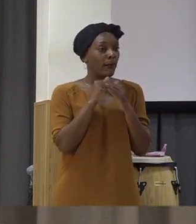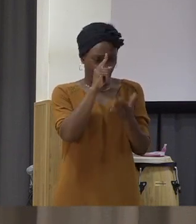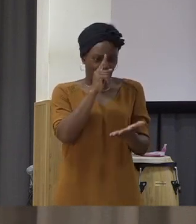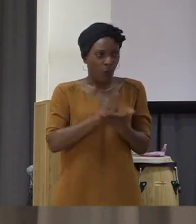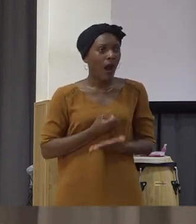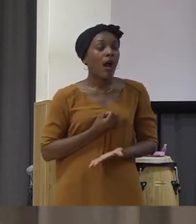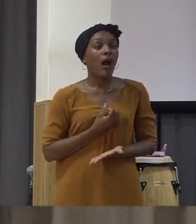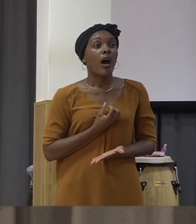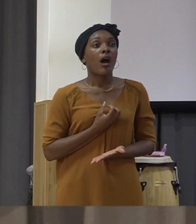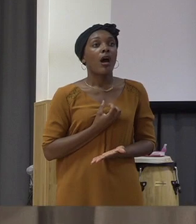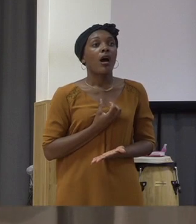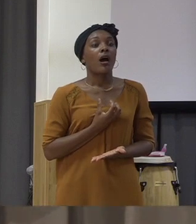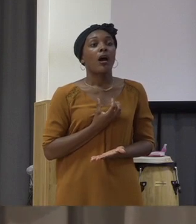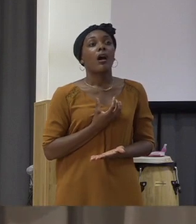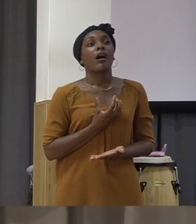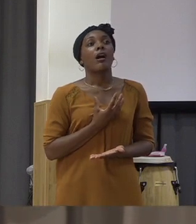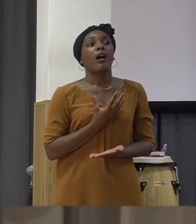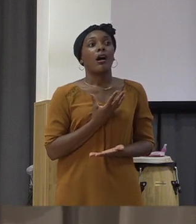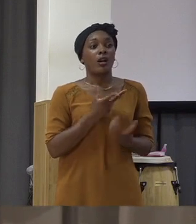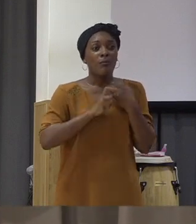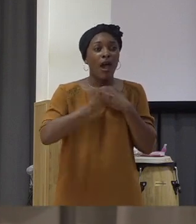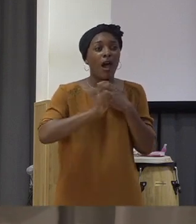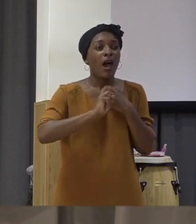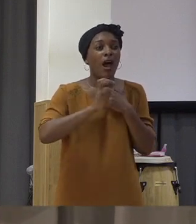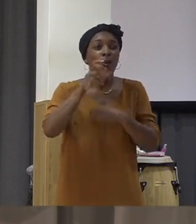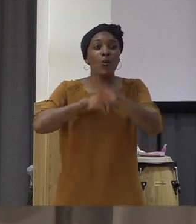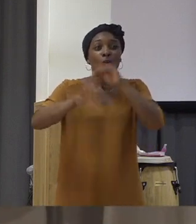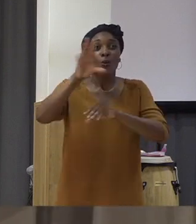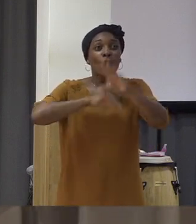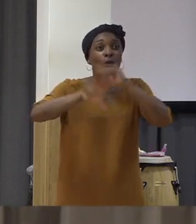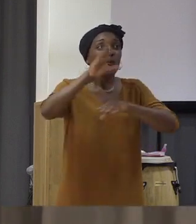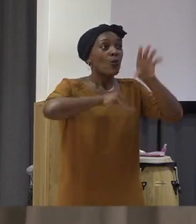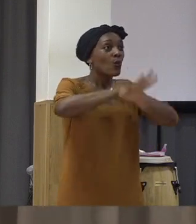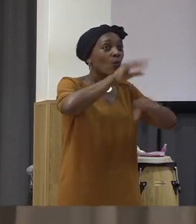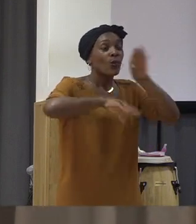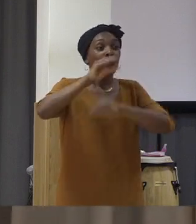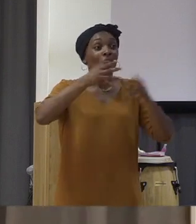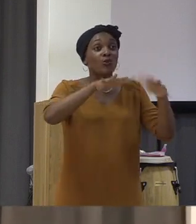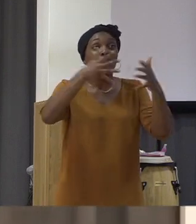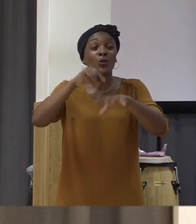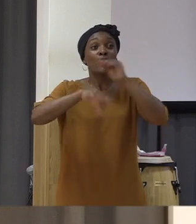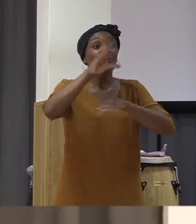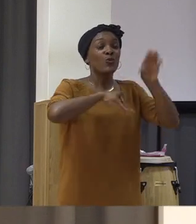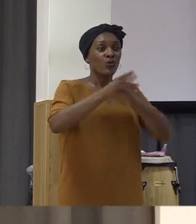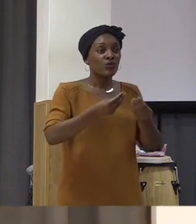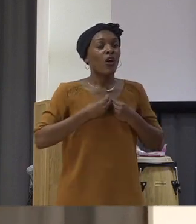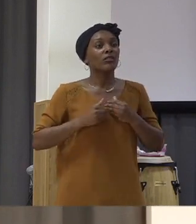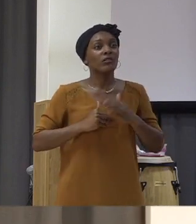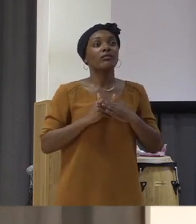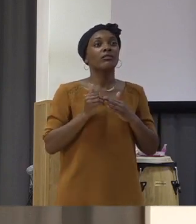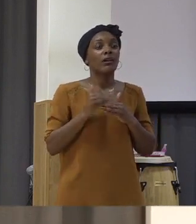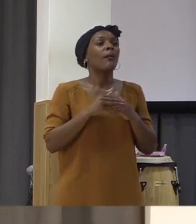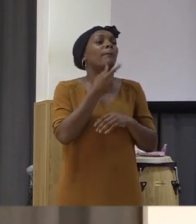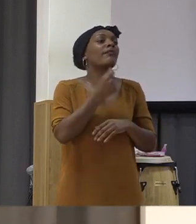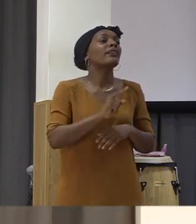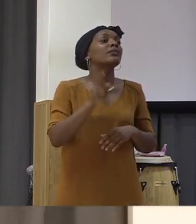naissante et je fortifiais ma foi au travers de chacune de ces réunions. C'est vrai que ce n'était pas toujours simple, la circulation était